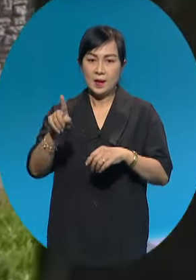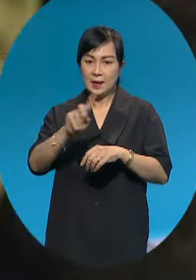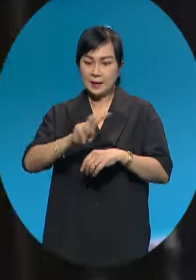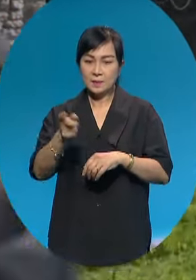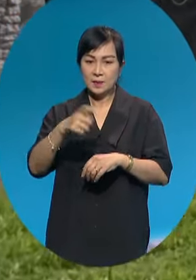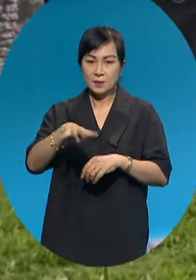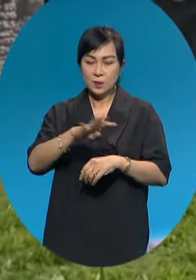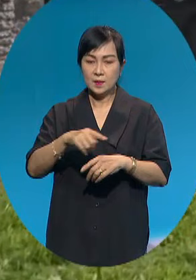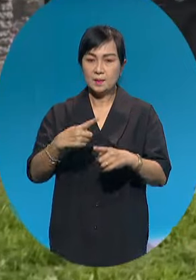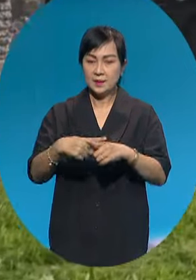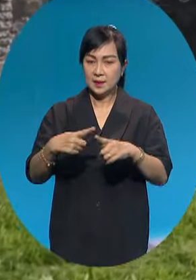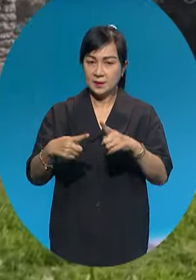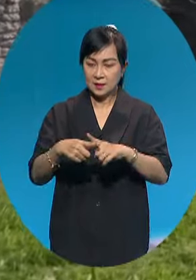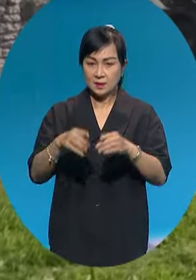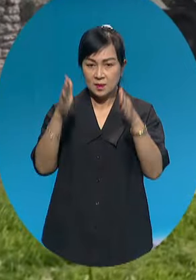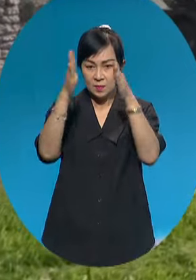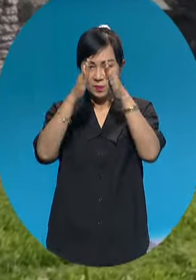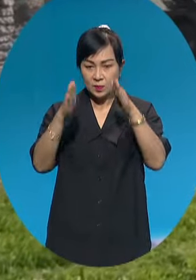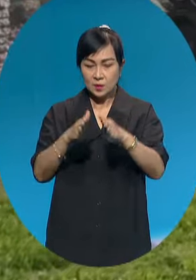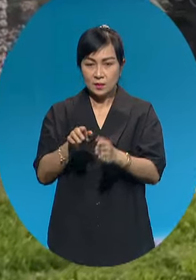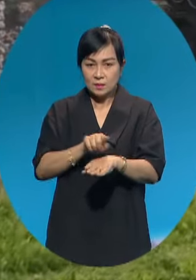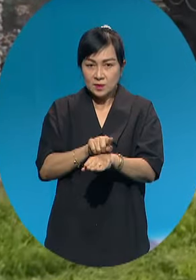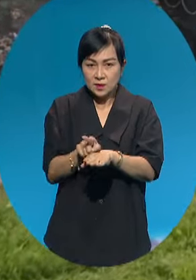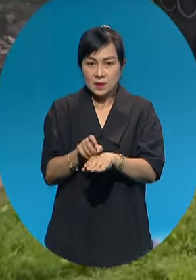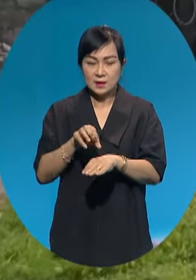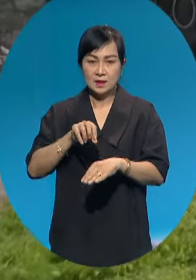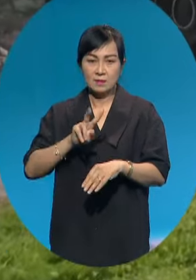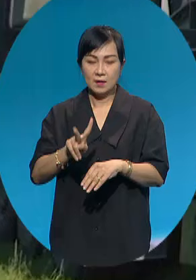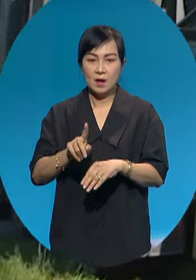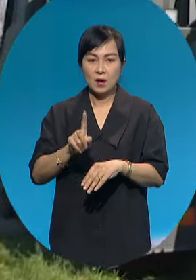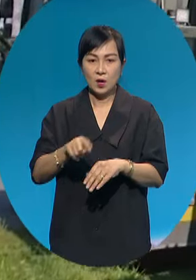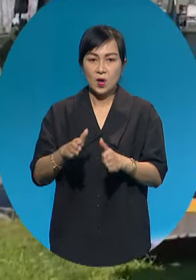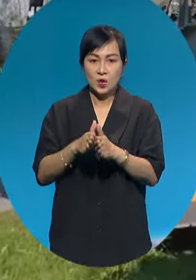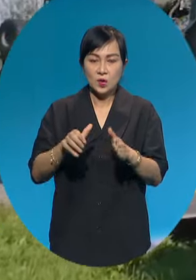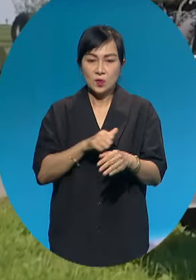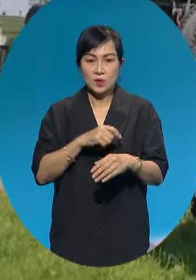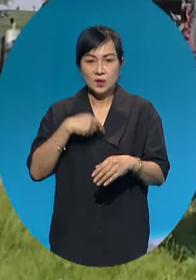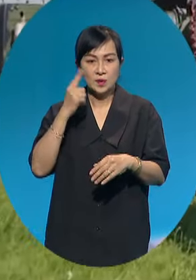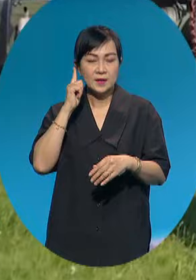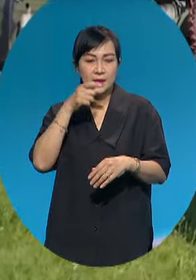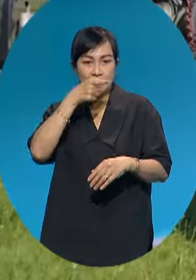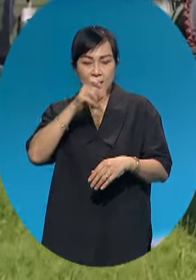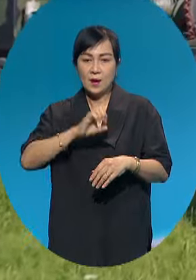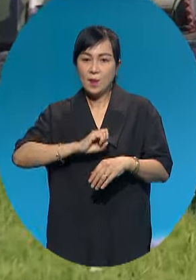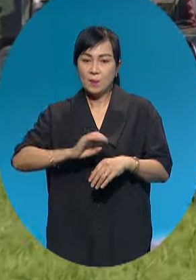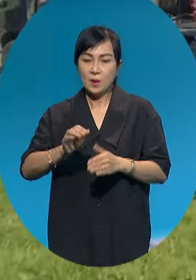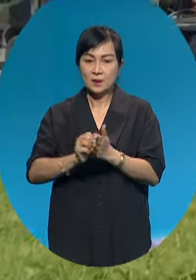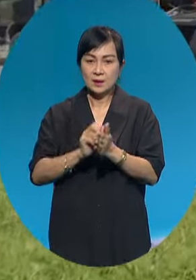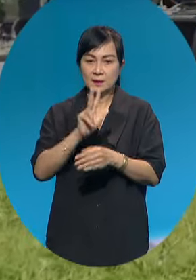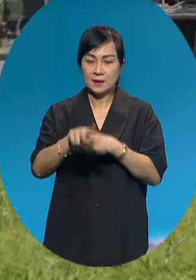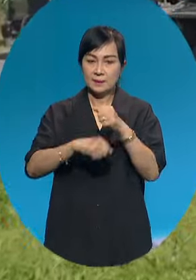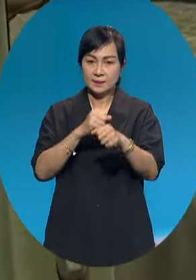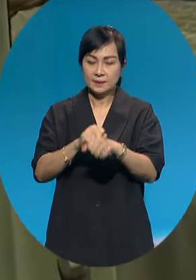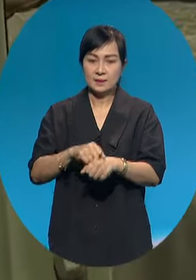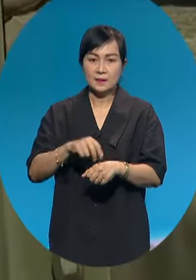đến 400 di tích một tượng đài xe tăng Liên Xô ở thị trấn nva có Đa số người nói tiếng Nga đã bị dở bỏ hồi tháng 8